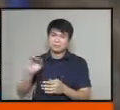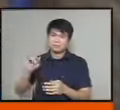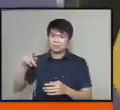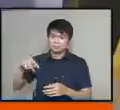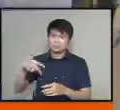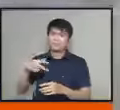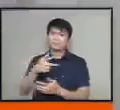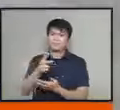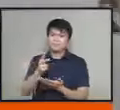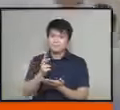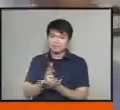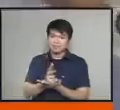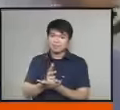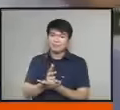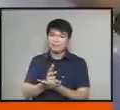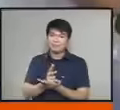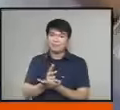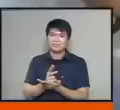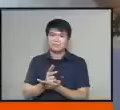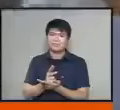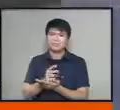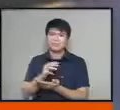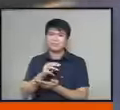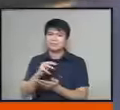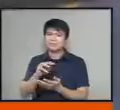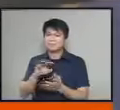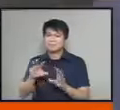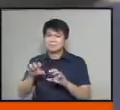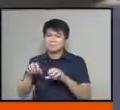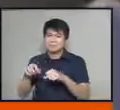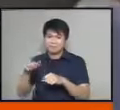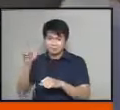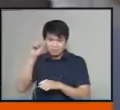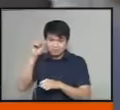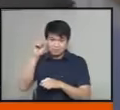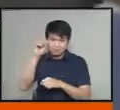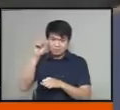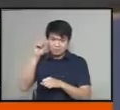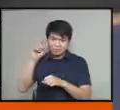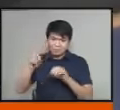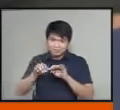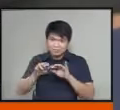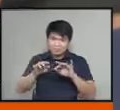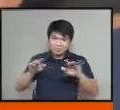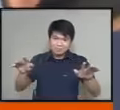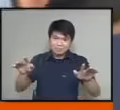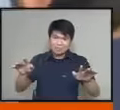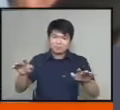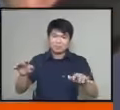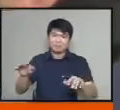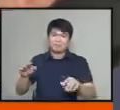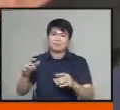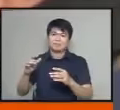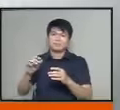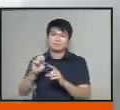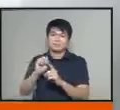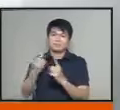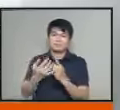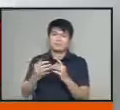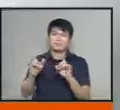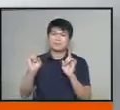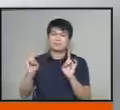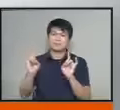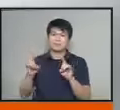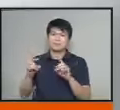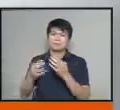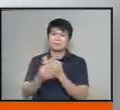parking. Sa gitna naman ng pagkakaaresto kay Looney, umugong ang panawagan sa social media na palayain siya. Kasama